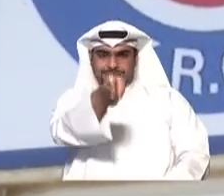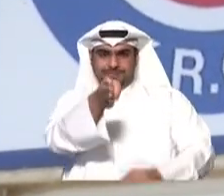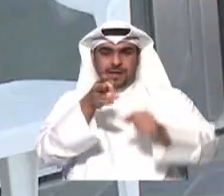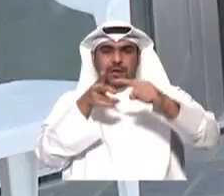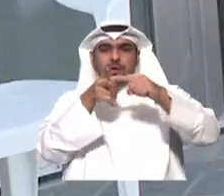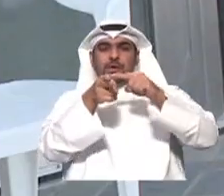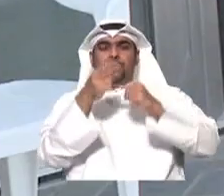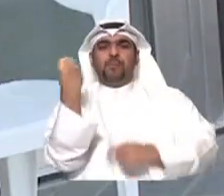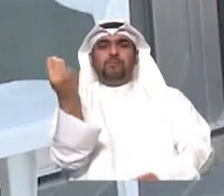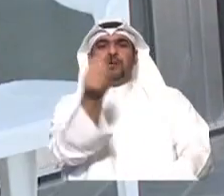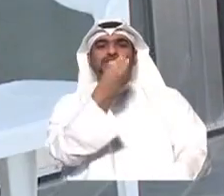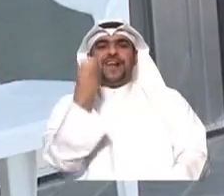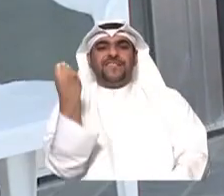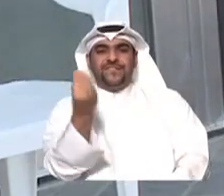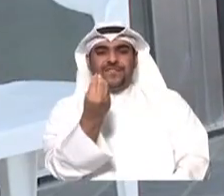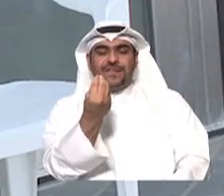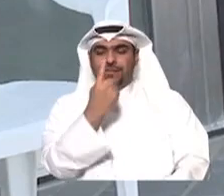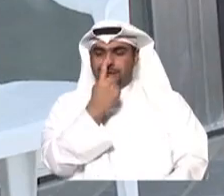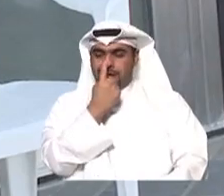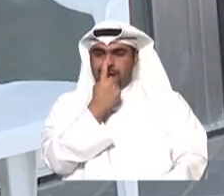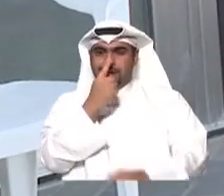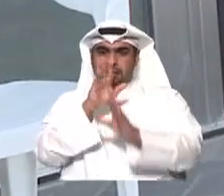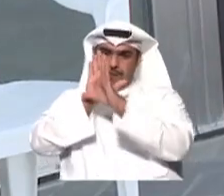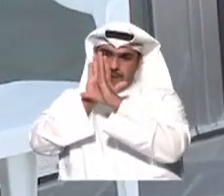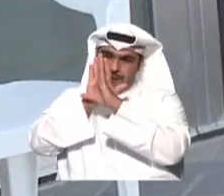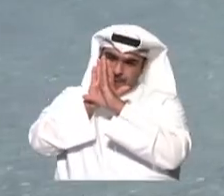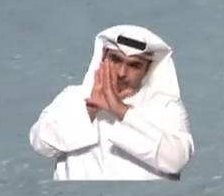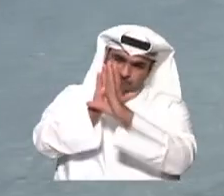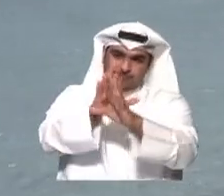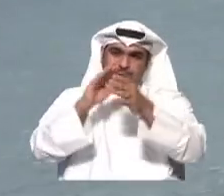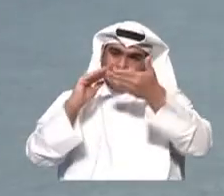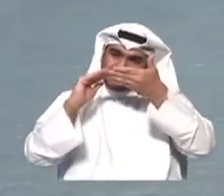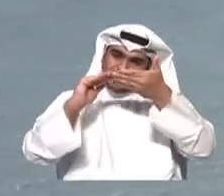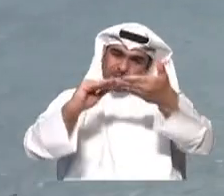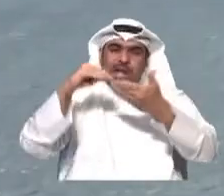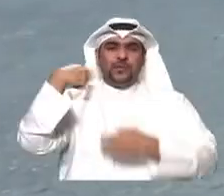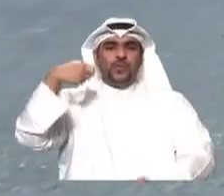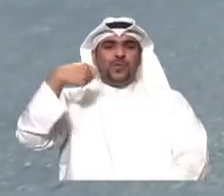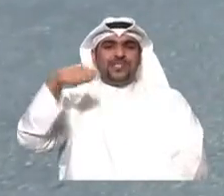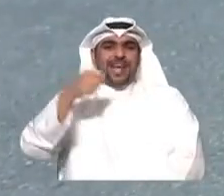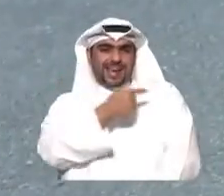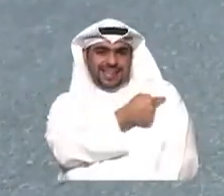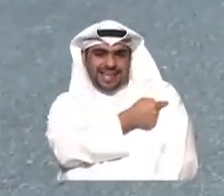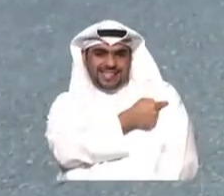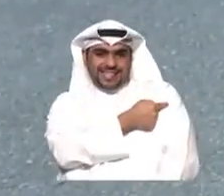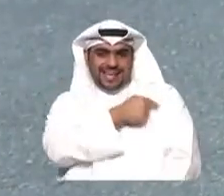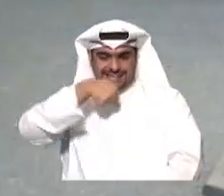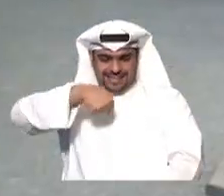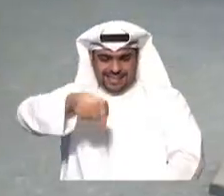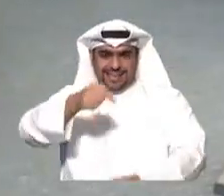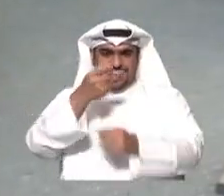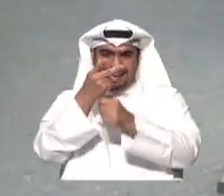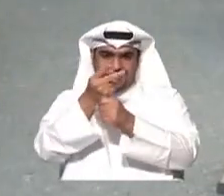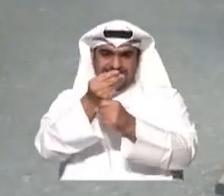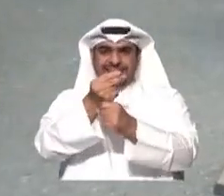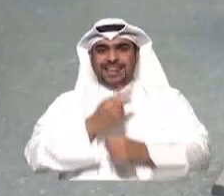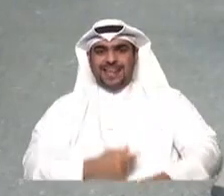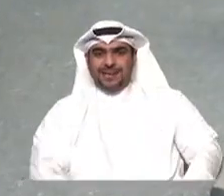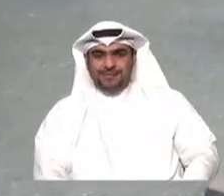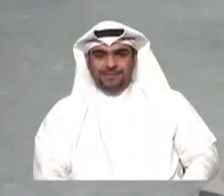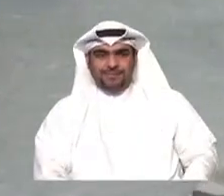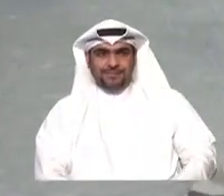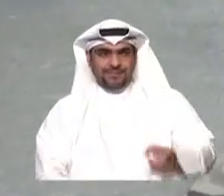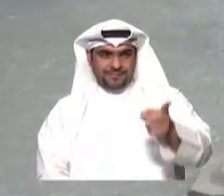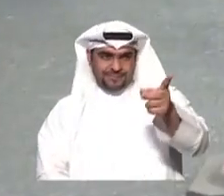الكويتي يواصلون العطاء ومساندة وزارة الصحة في حملة التطعيم الكبيرة التي تقوم بها. ما هي غريبة عليهم